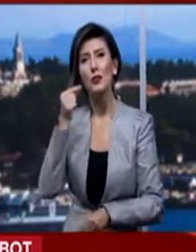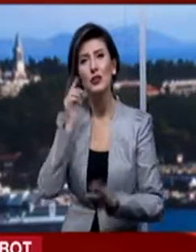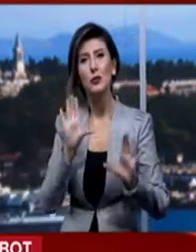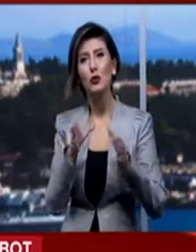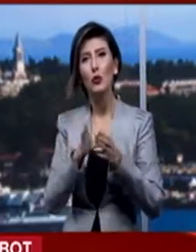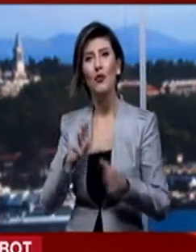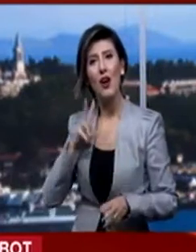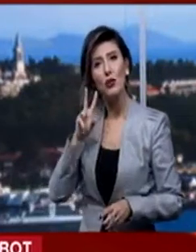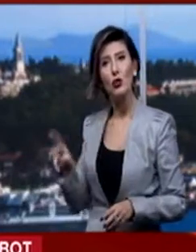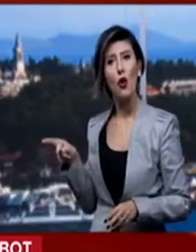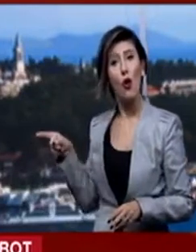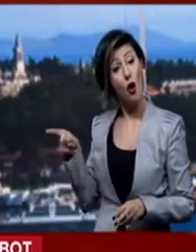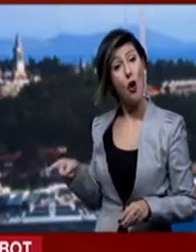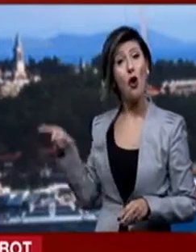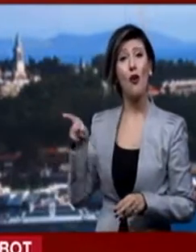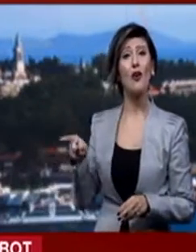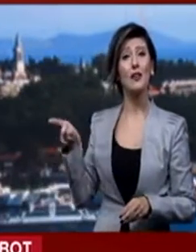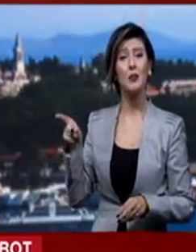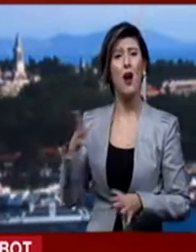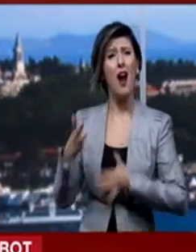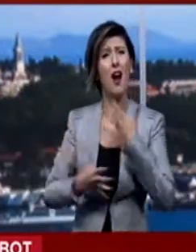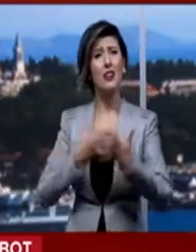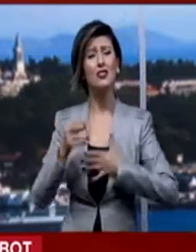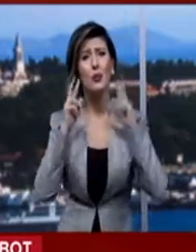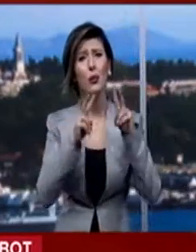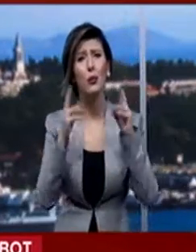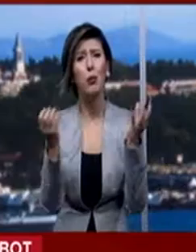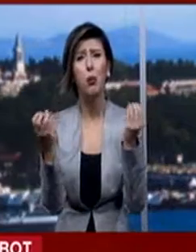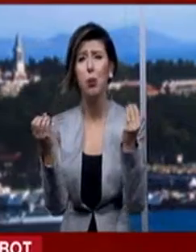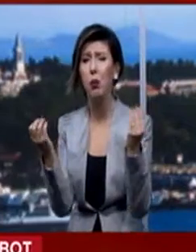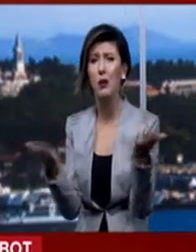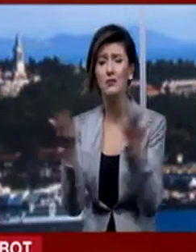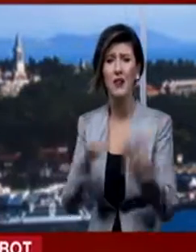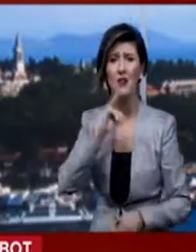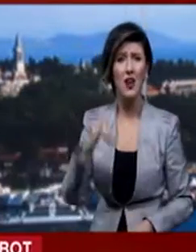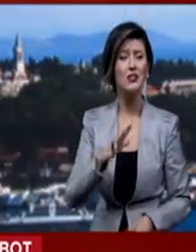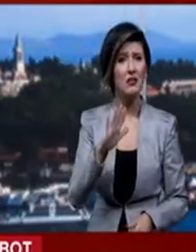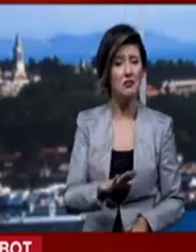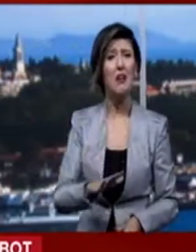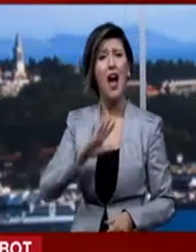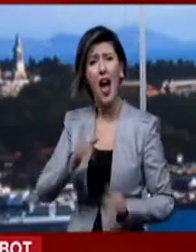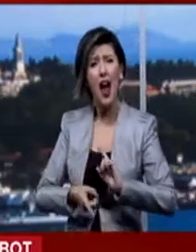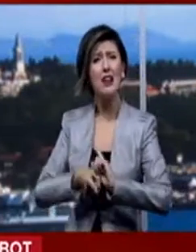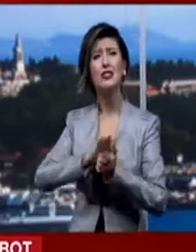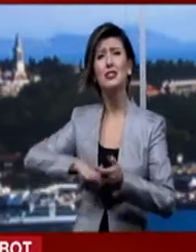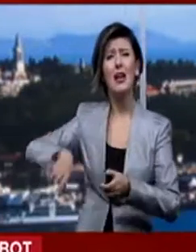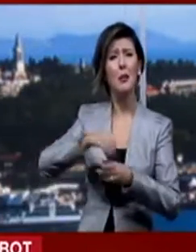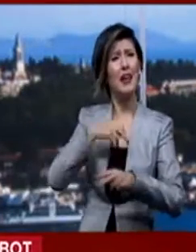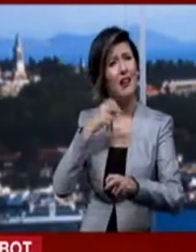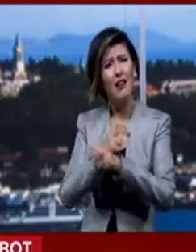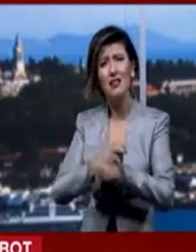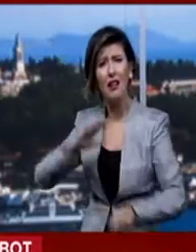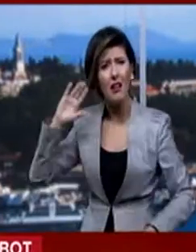grup var gördüğünüz gibi. Onlar da tüm yaşanan bu acılara rağmen, tüm yaşanan facialara rağmen her şeyi, tüm riskleri göze